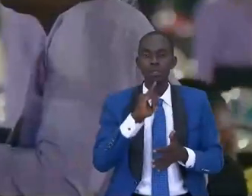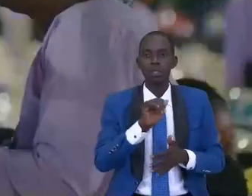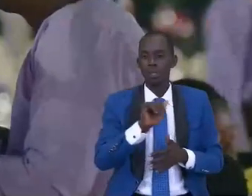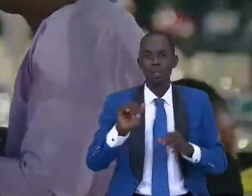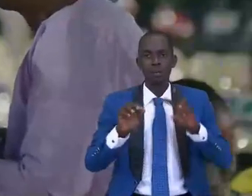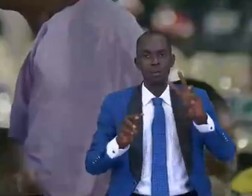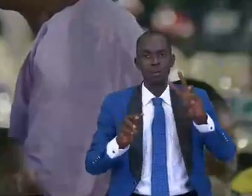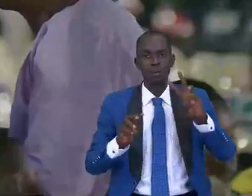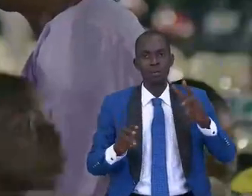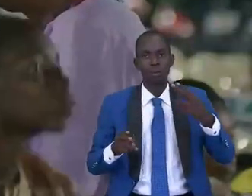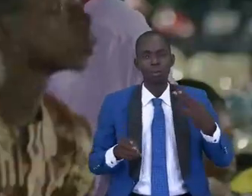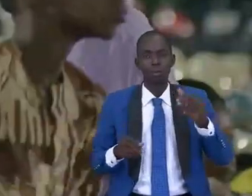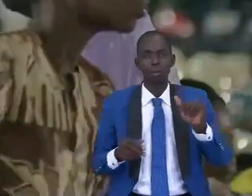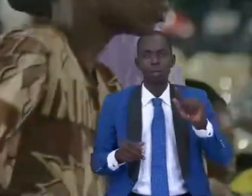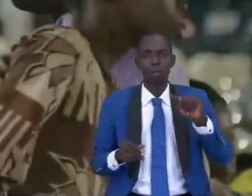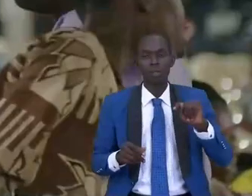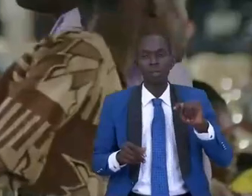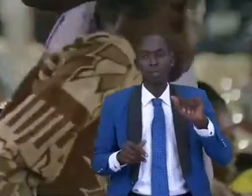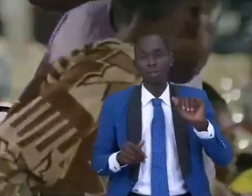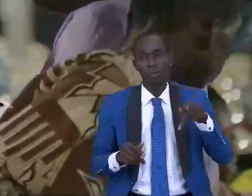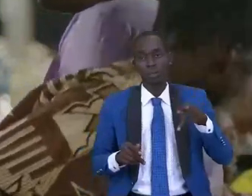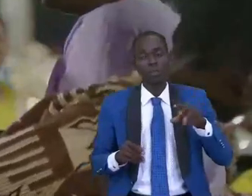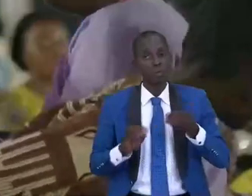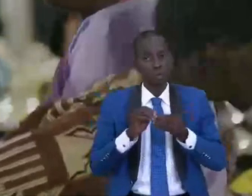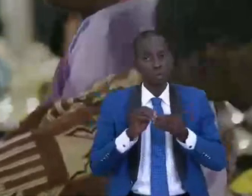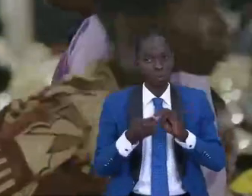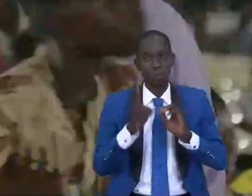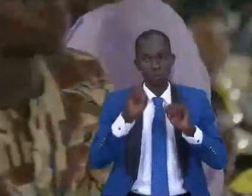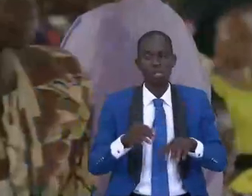Connectez-vous avec Christ. Nous réunissons avec vous.